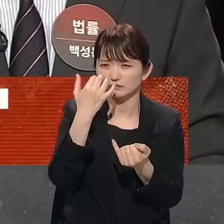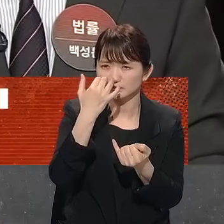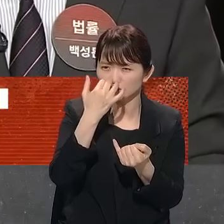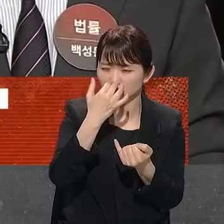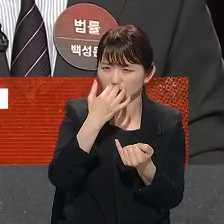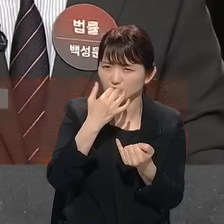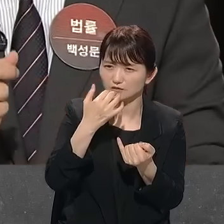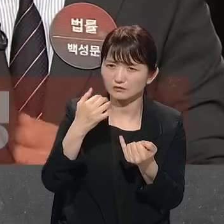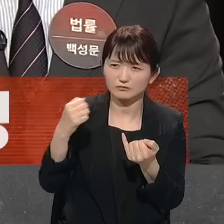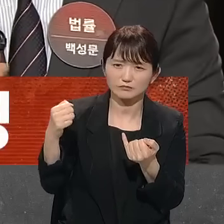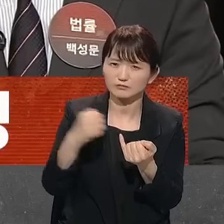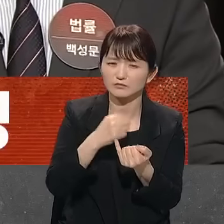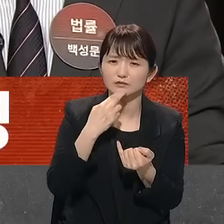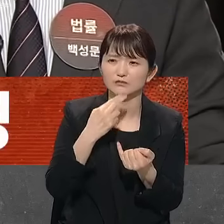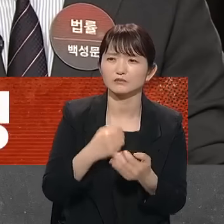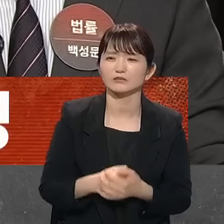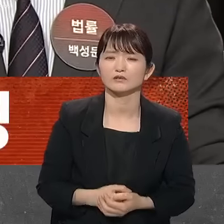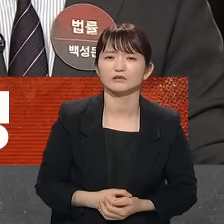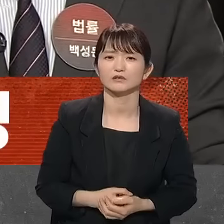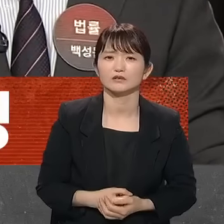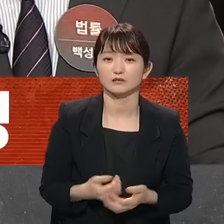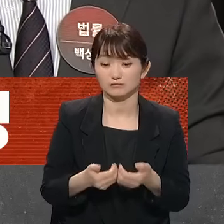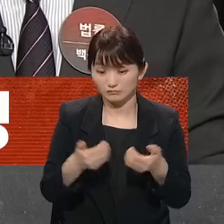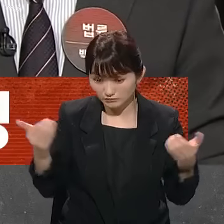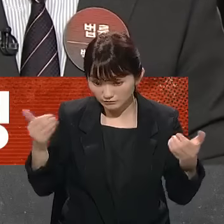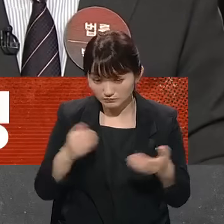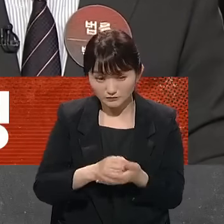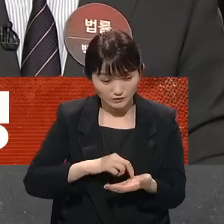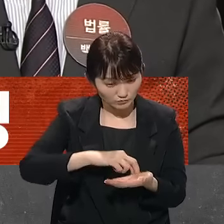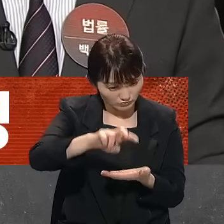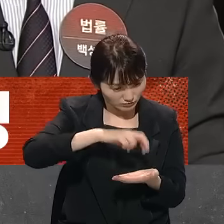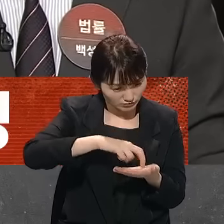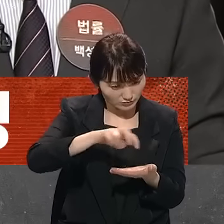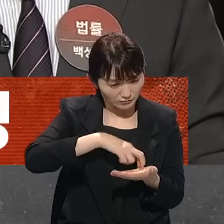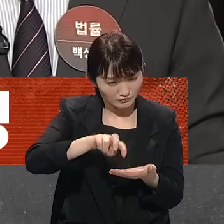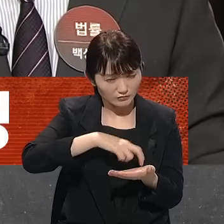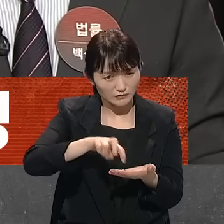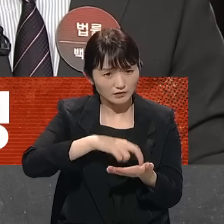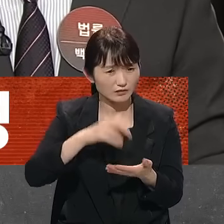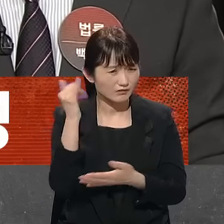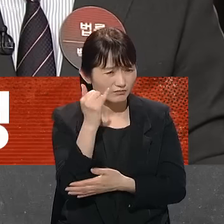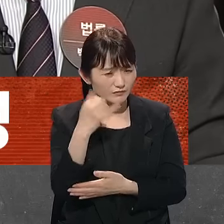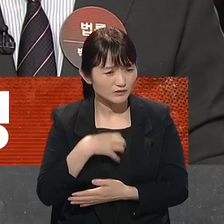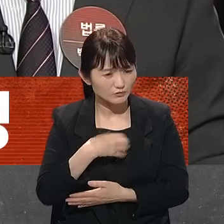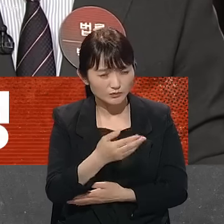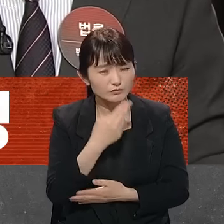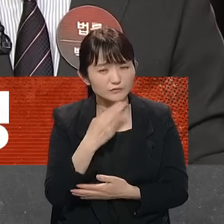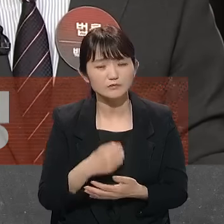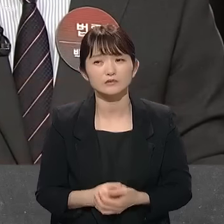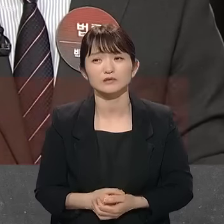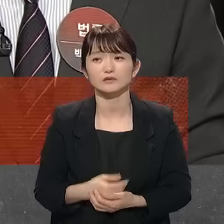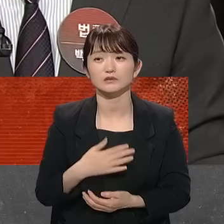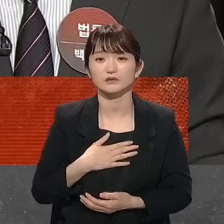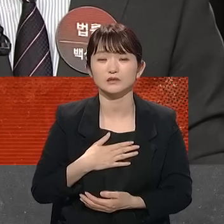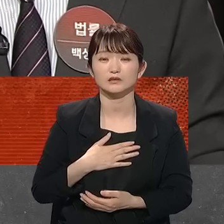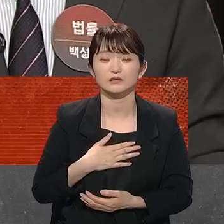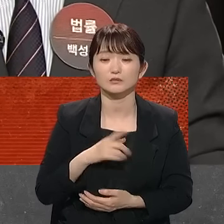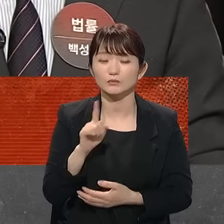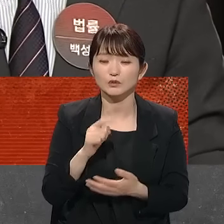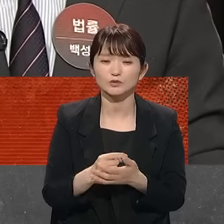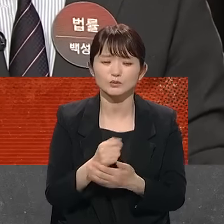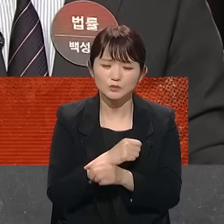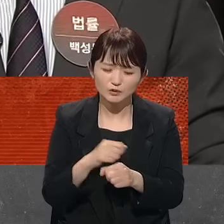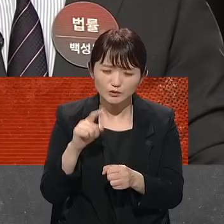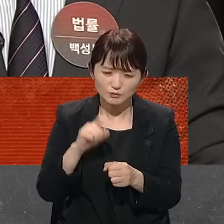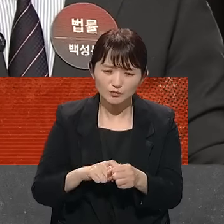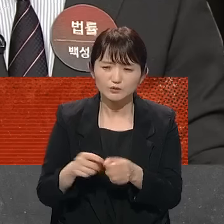나서 뭐 그 문자 같은 거 욕설 같은 거나 위협하는 게 별로 없었다면 그냥 내가 용서를 구하려고 갔던 거지 뭐 방법을 잘못했으면 죄송하다 뭐 이런